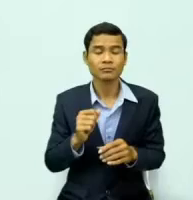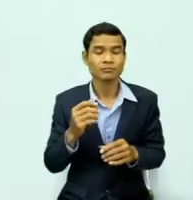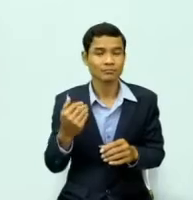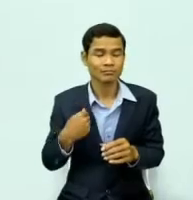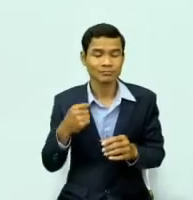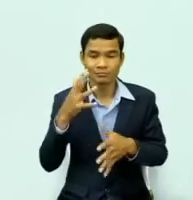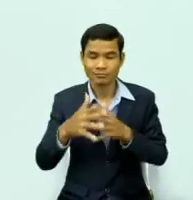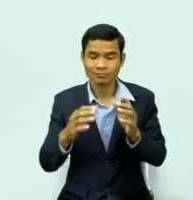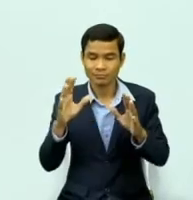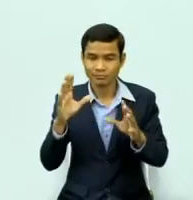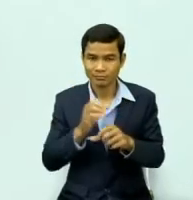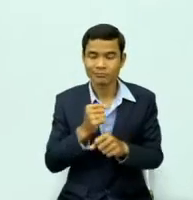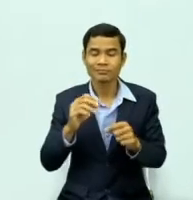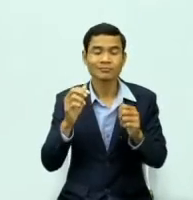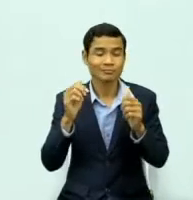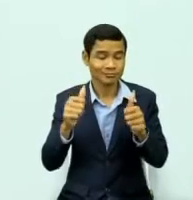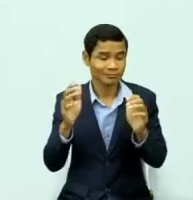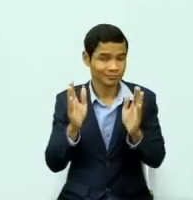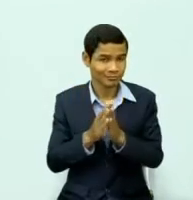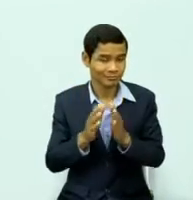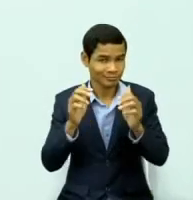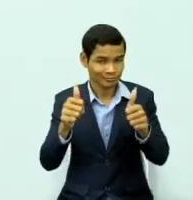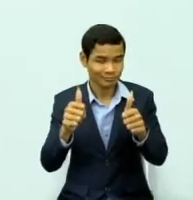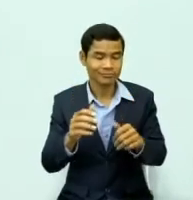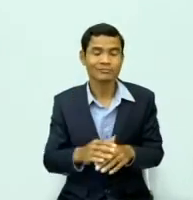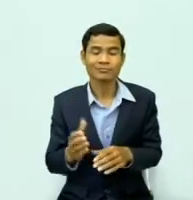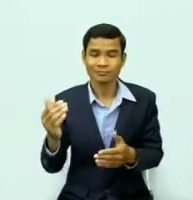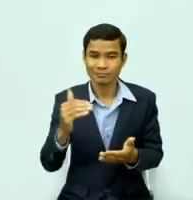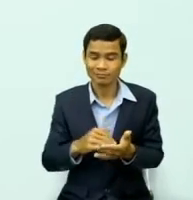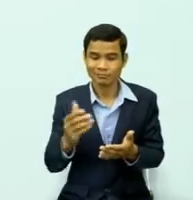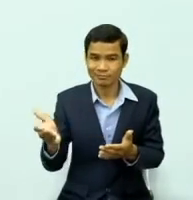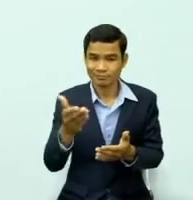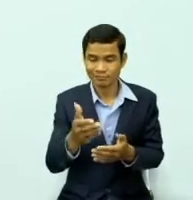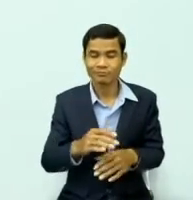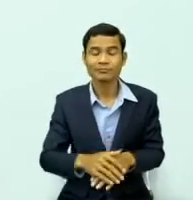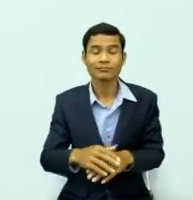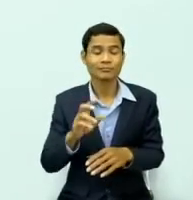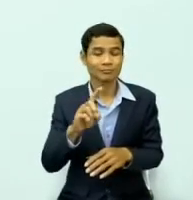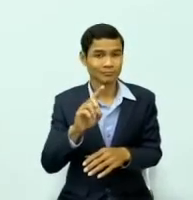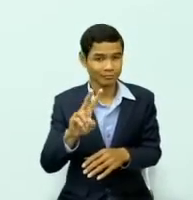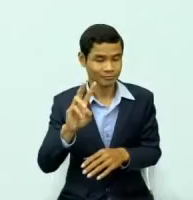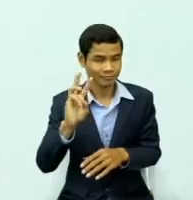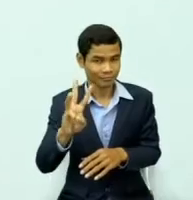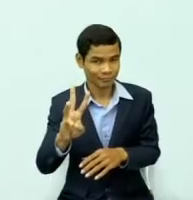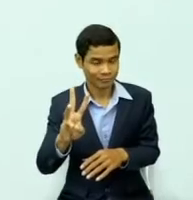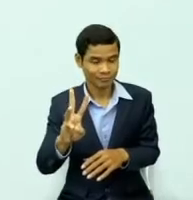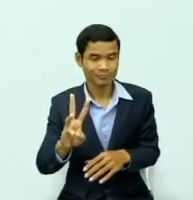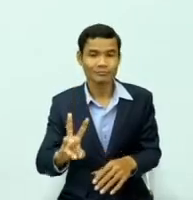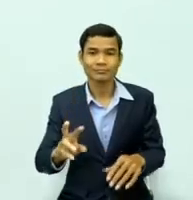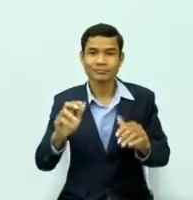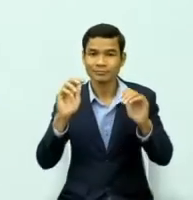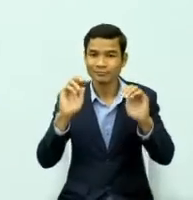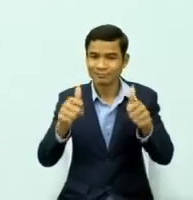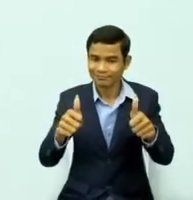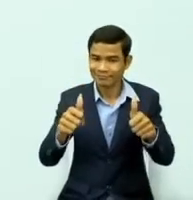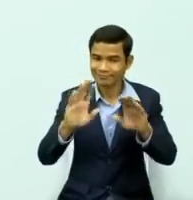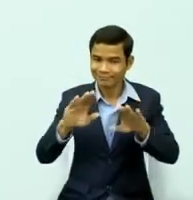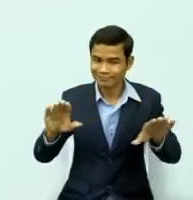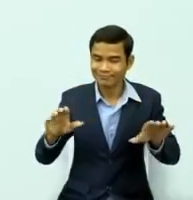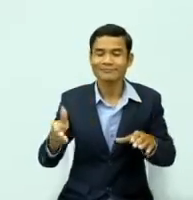ăn chập hai nè cứ tiệt đại ở chá chân từ cắn con tiệt hai con á con chăm từ từ học mối bí bấy ở